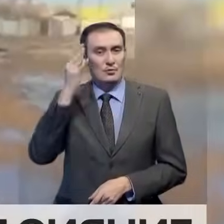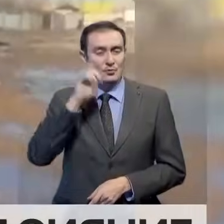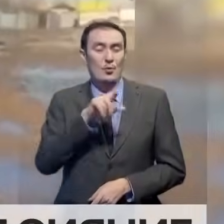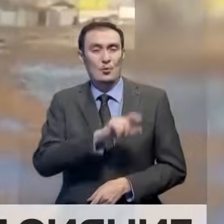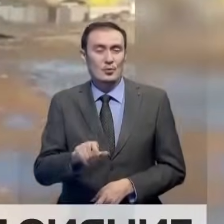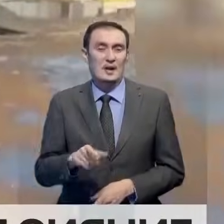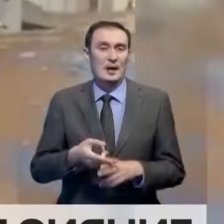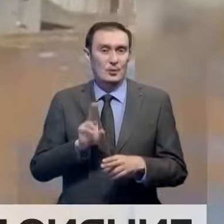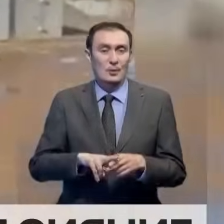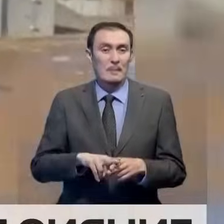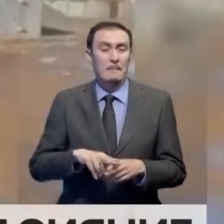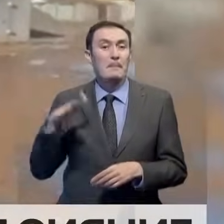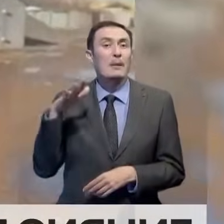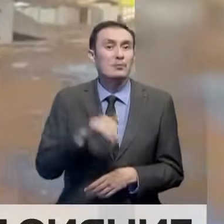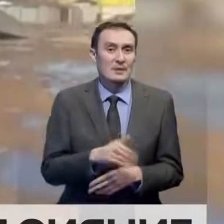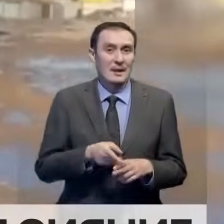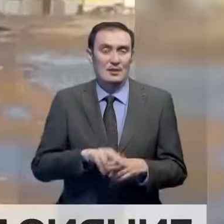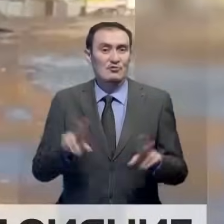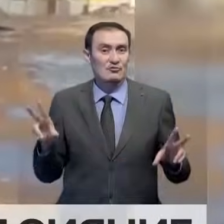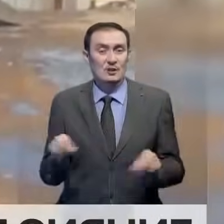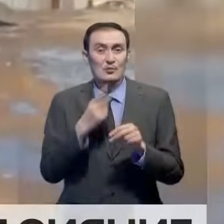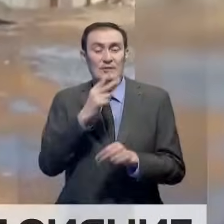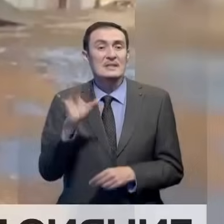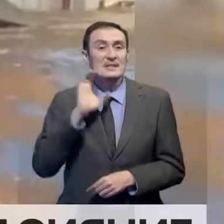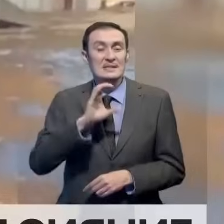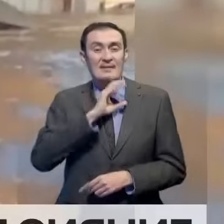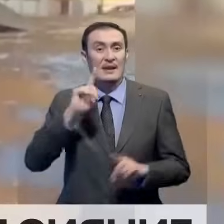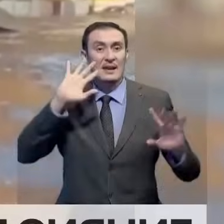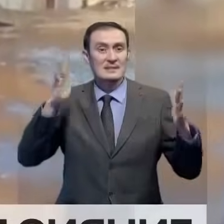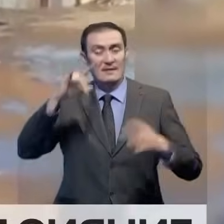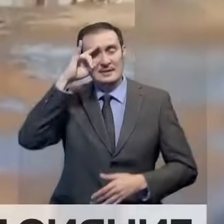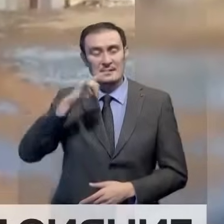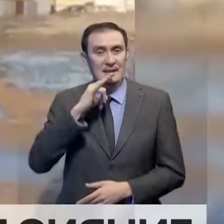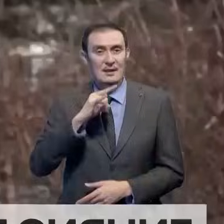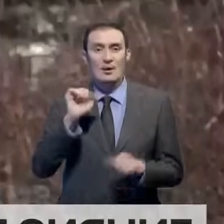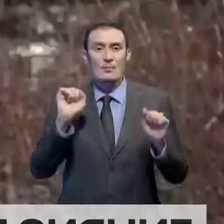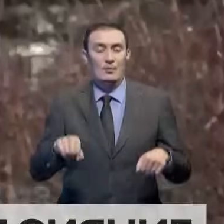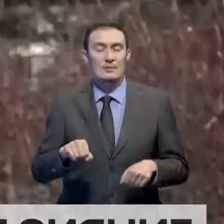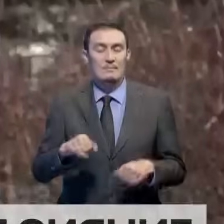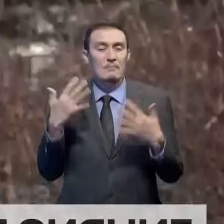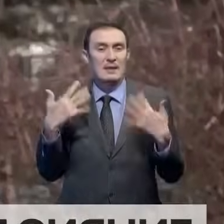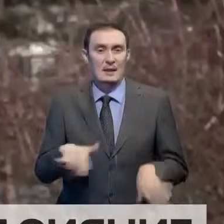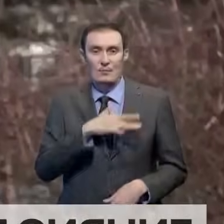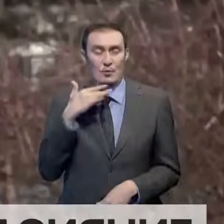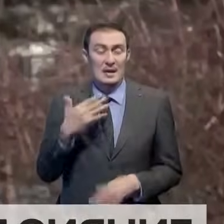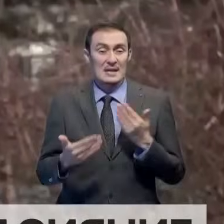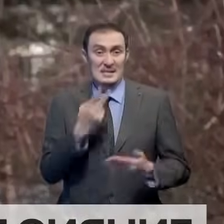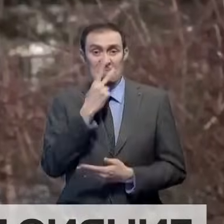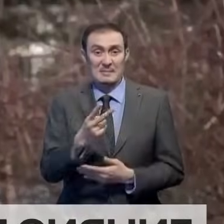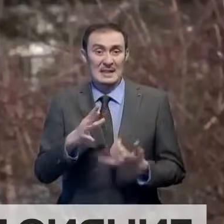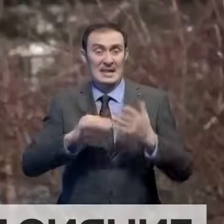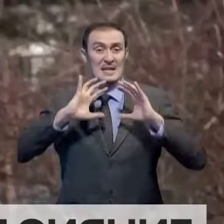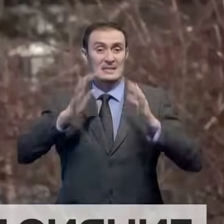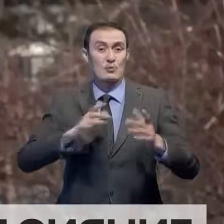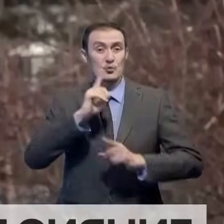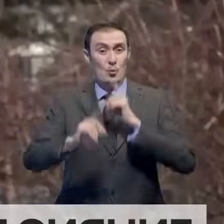люди, которые упустили этот шанс увидеть северное сияние в Казахстане, они многое потеряли. Если посмотреть на Землю из